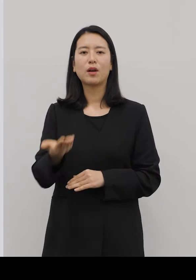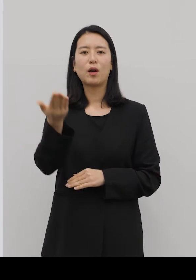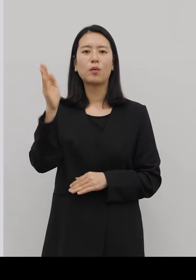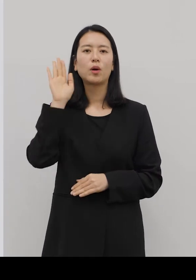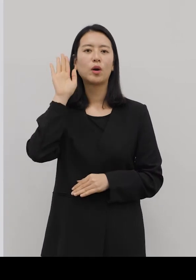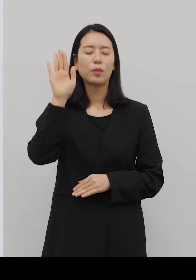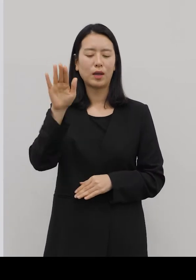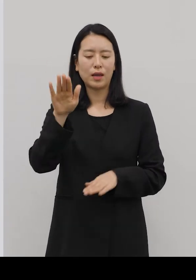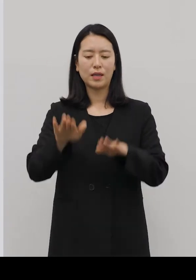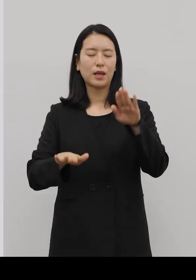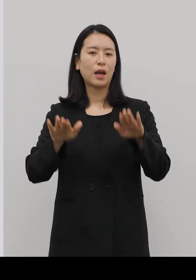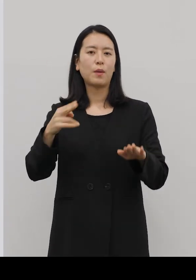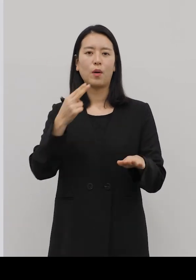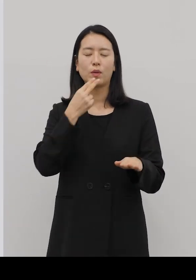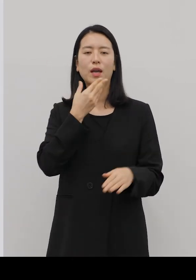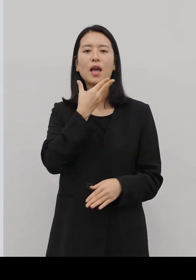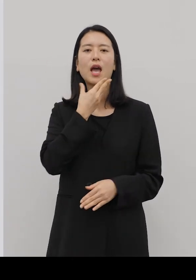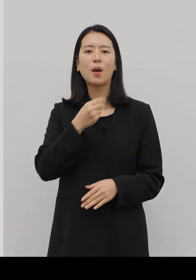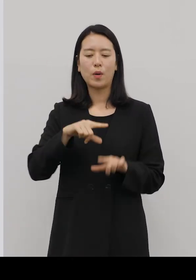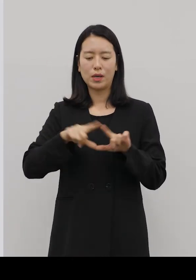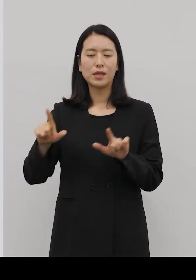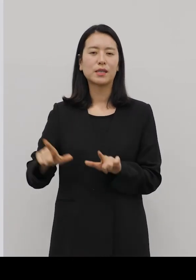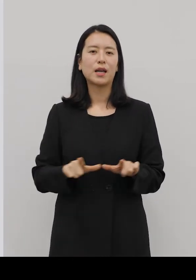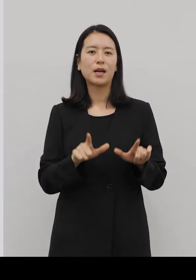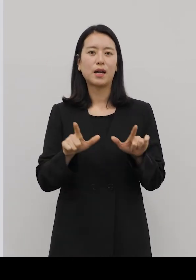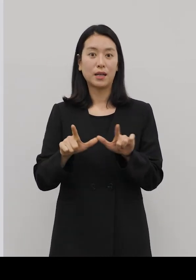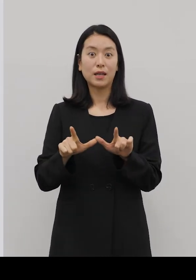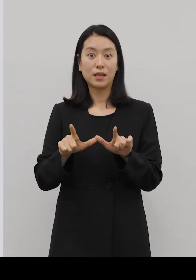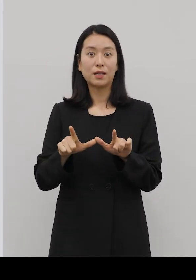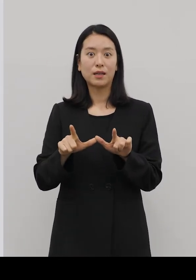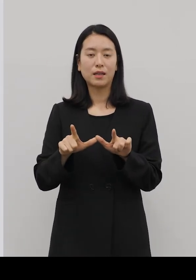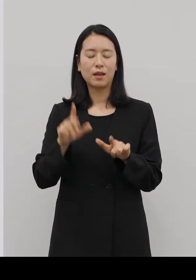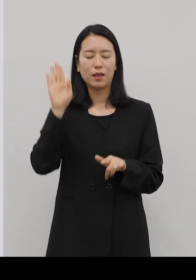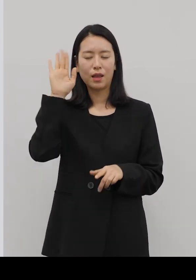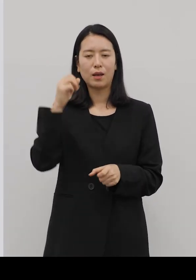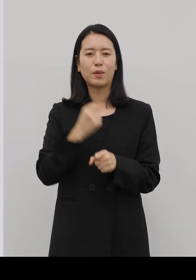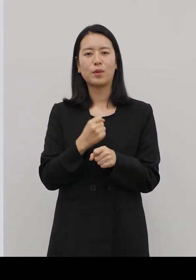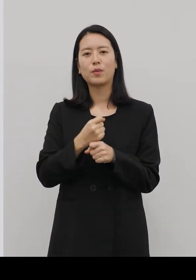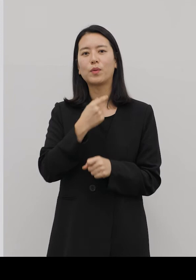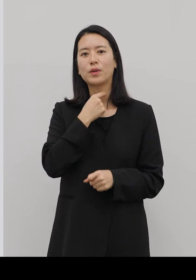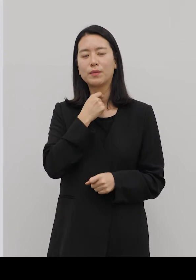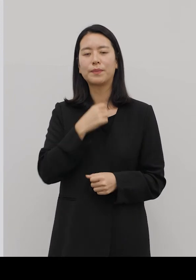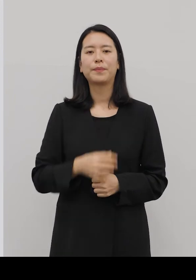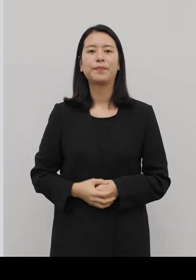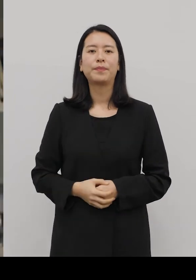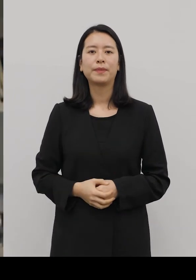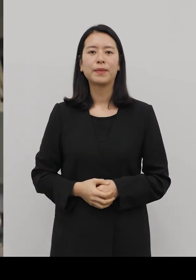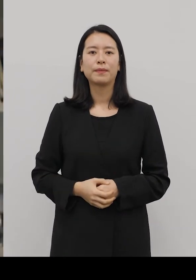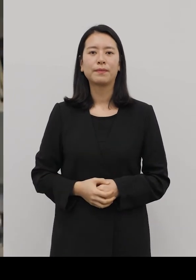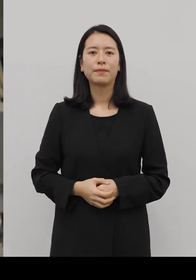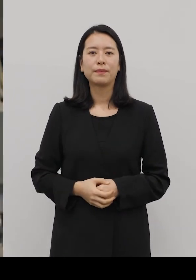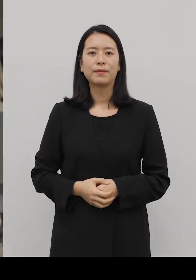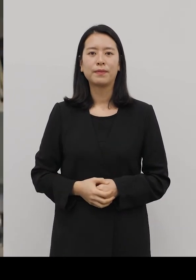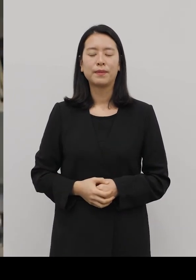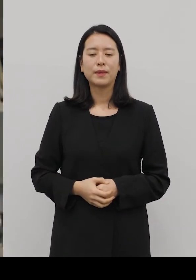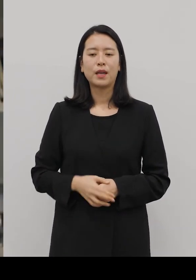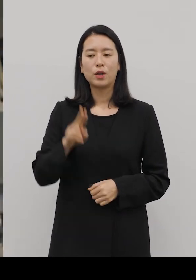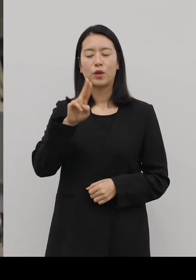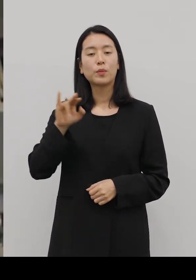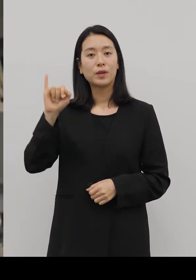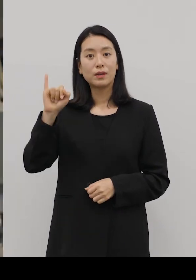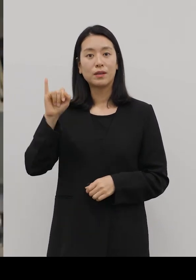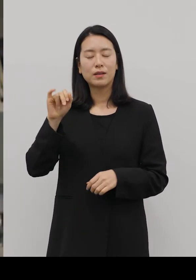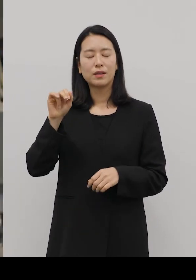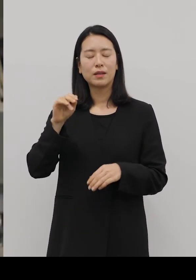미래를 누구나 차별 없이 행복한 일상을 누리는 내일로 변화시키겠습니다. 유니버설 디자인